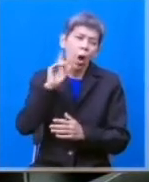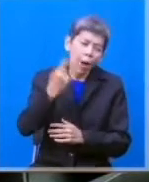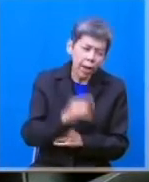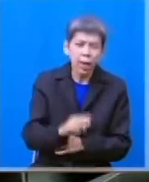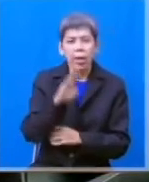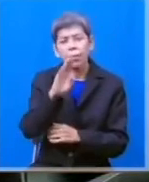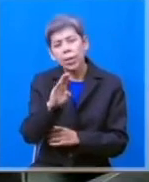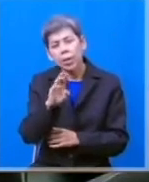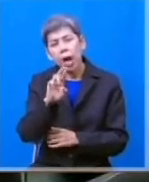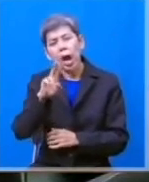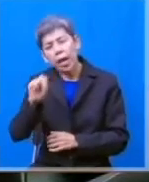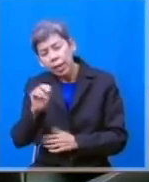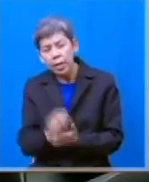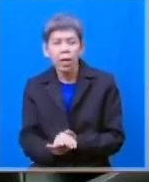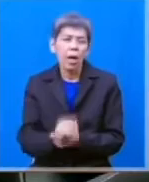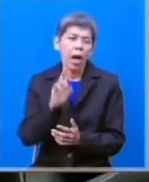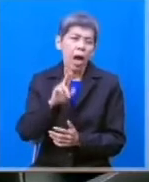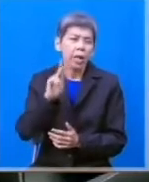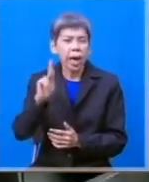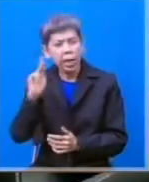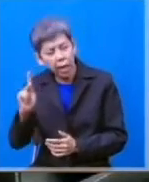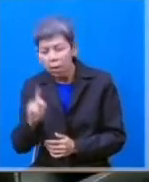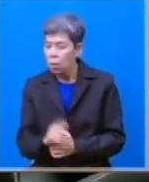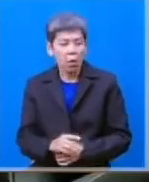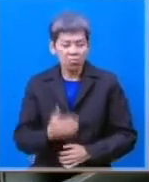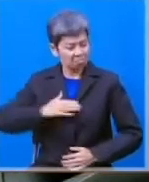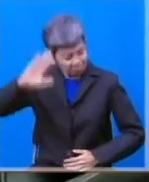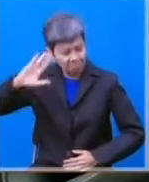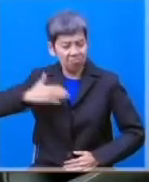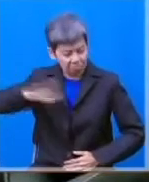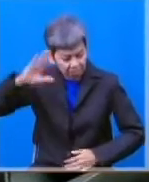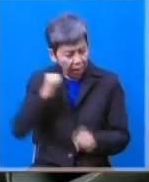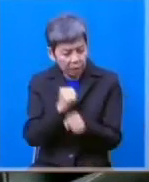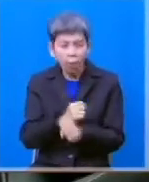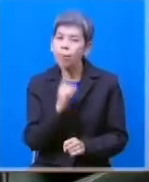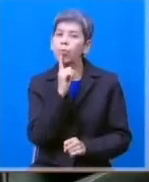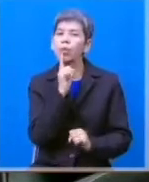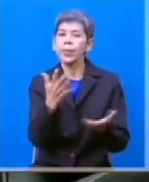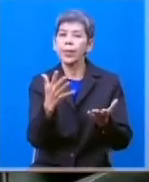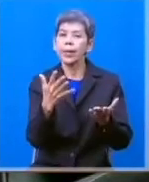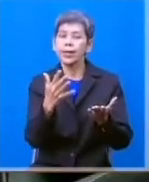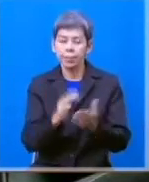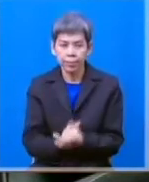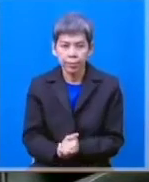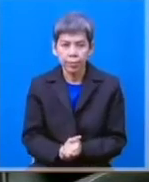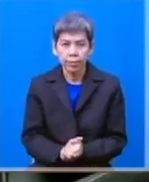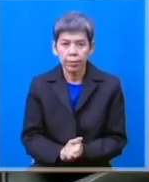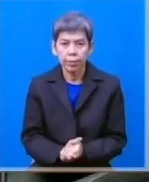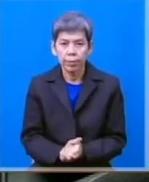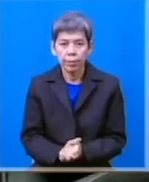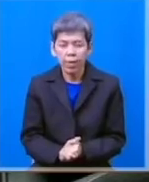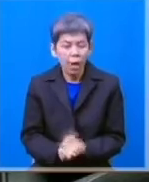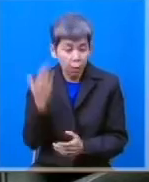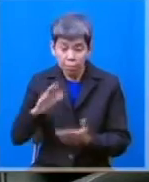BRN RKK เปอร์มาสหรือมาลาปัตตานีไม่เคยออกมายอมรับเลยว่ากลุ่มไหนคนทำนะครับ